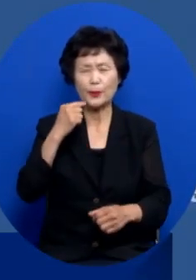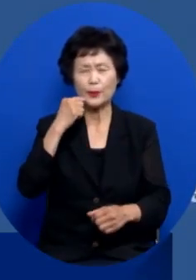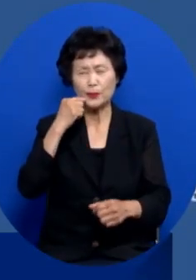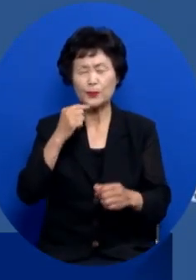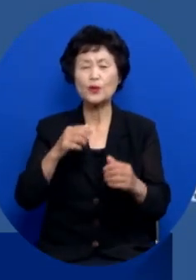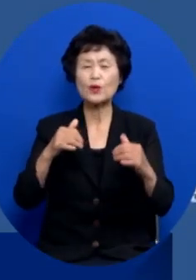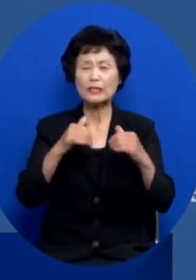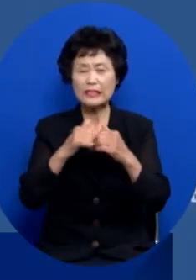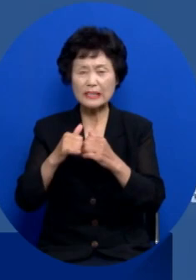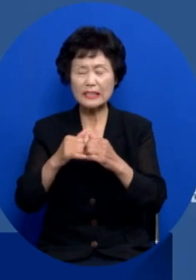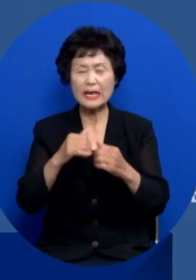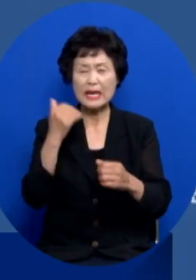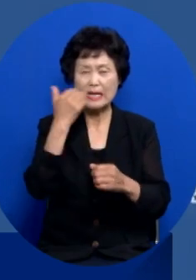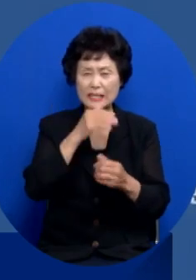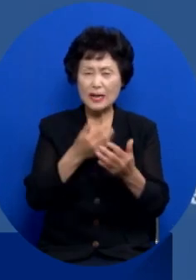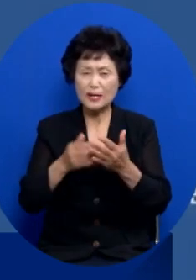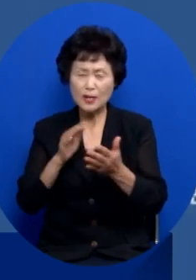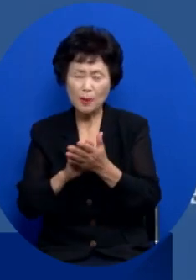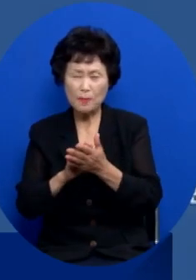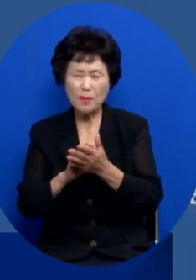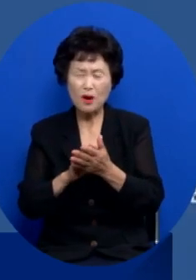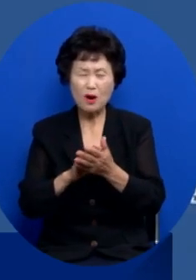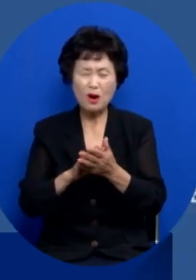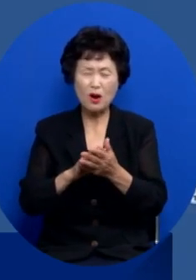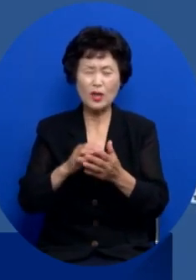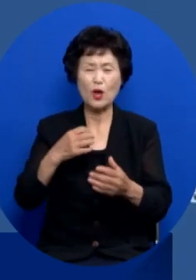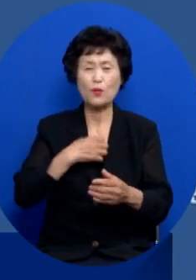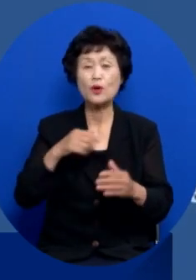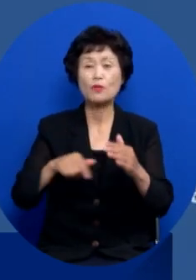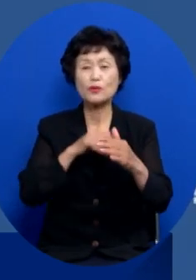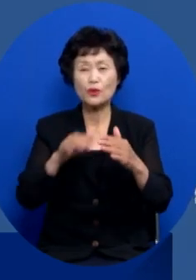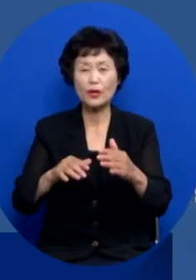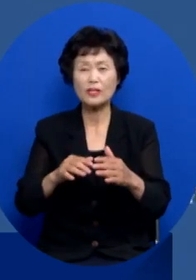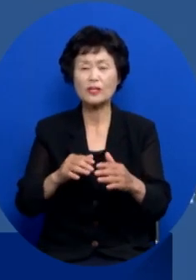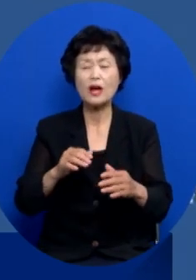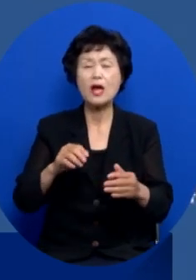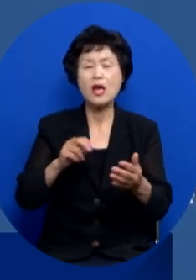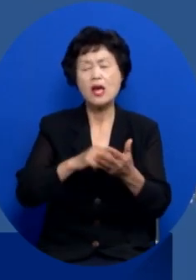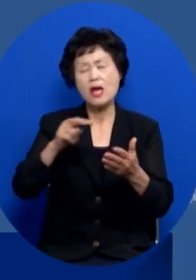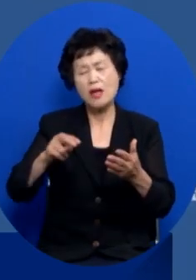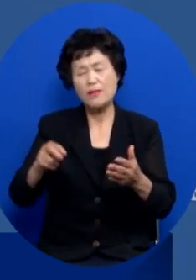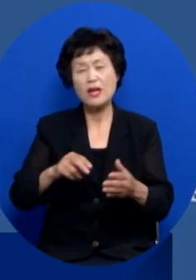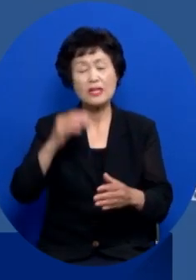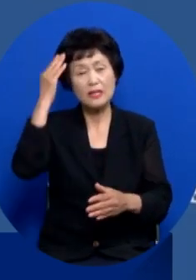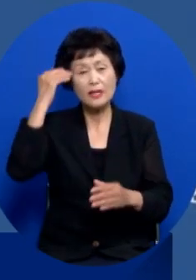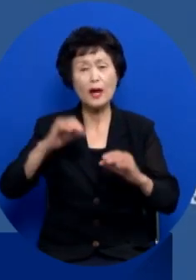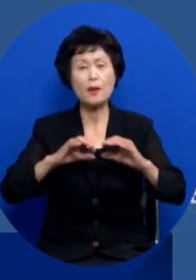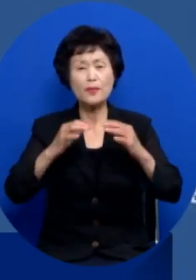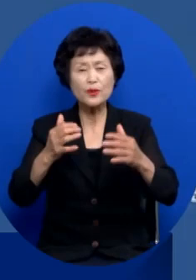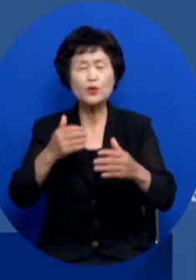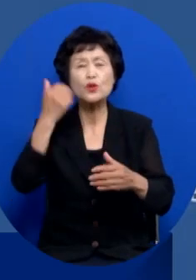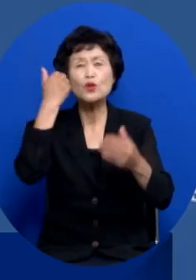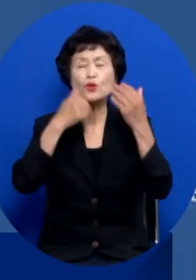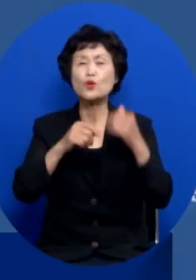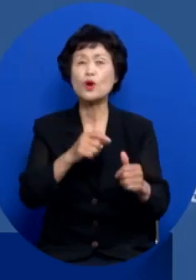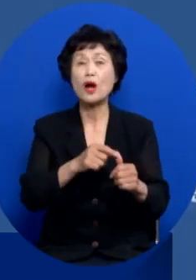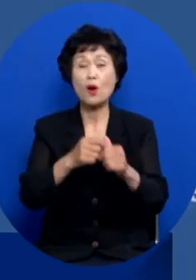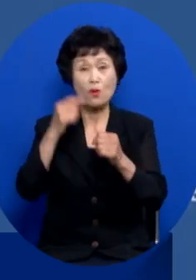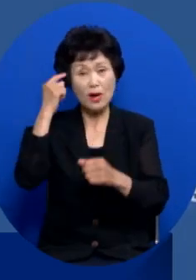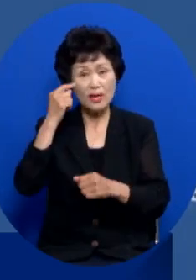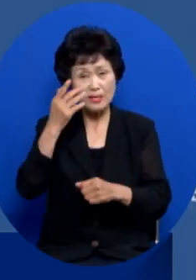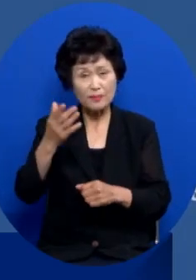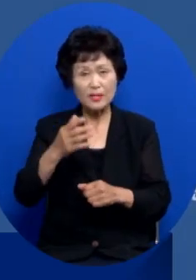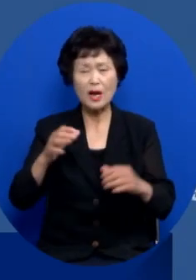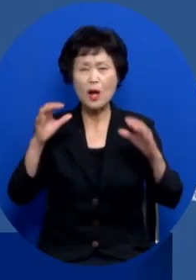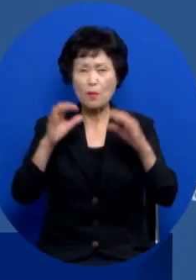성혁명의 소용돌이에서 허우적거리는 우리 대한민국을 누가 건져내겠습니까? 바로 우리 이 자리에